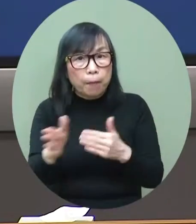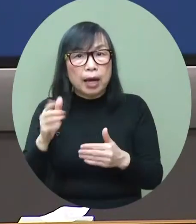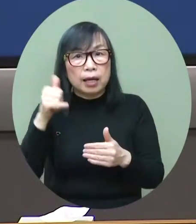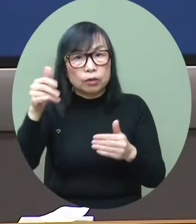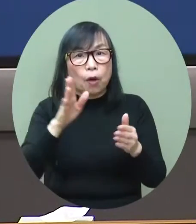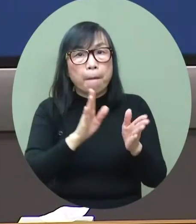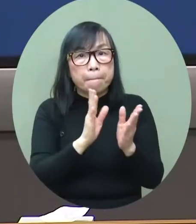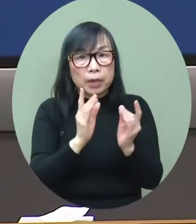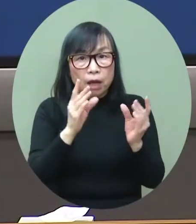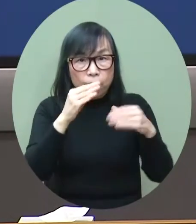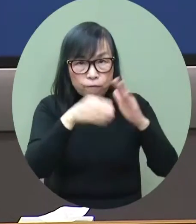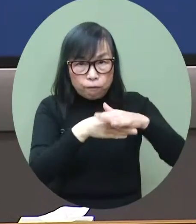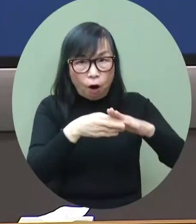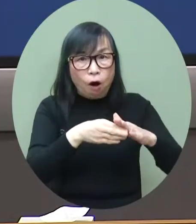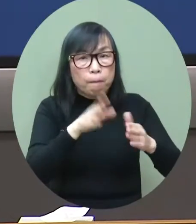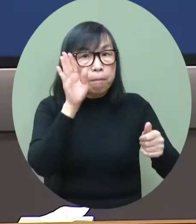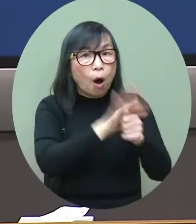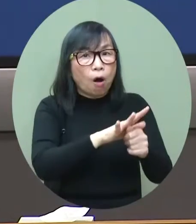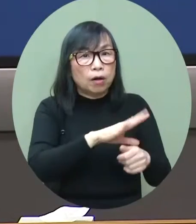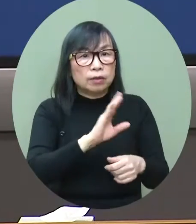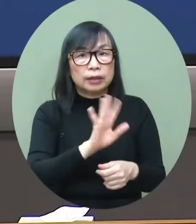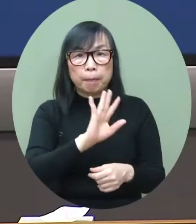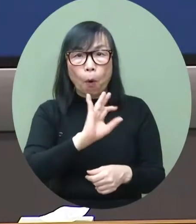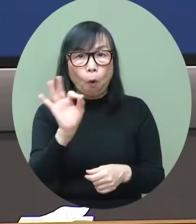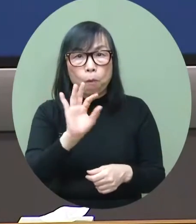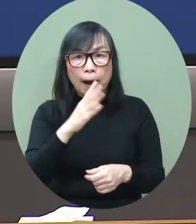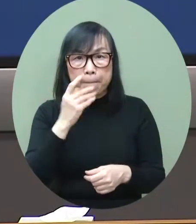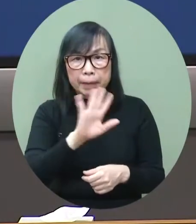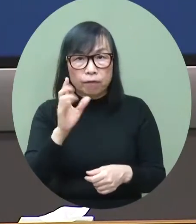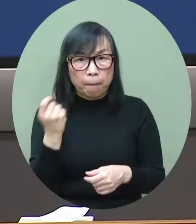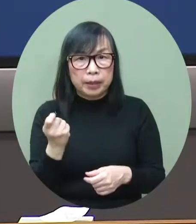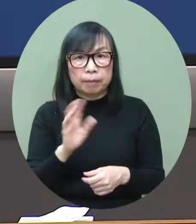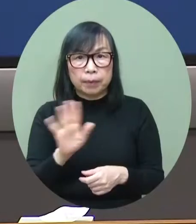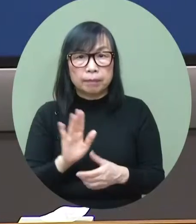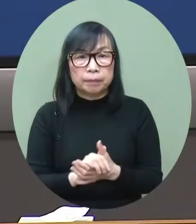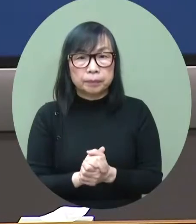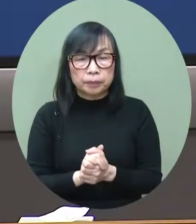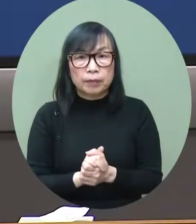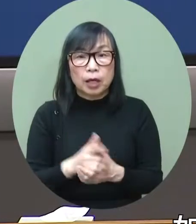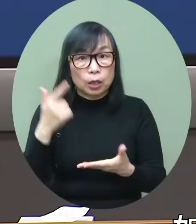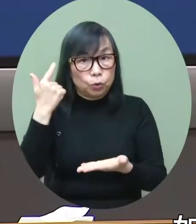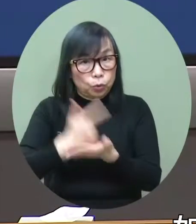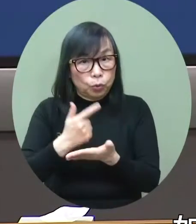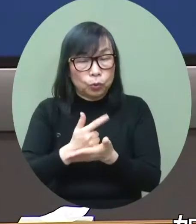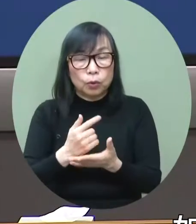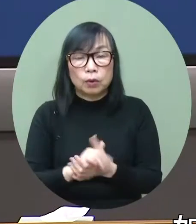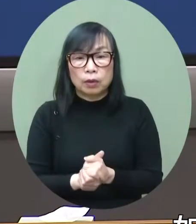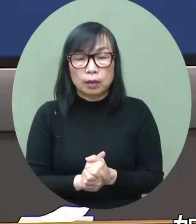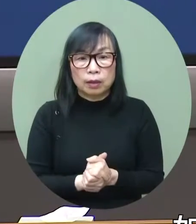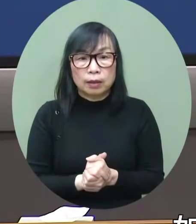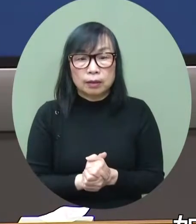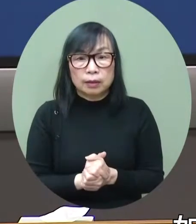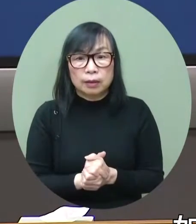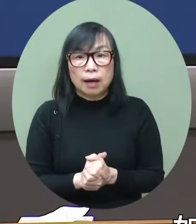幫佢採樣做，所以冇乜帶嚟不便嘅。好啦，呢度係最重要嘅。如果呢位